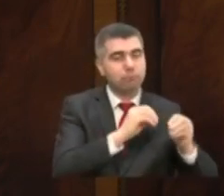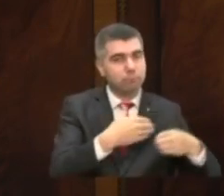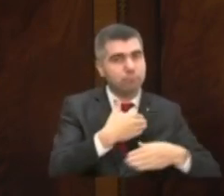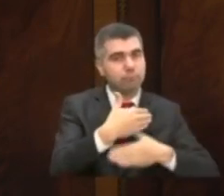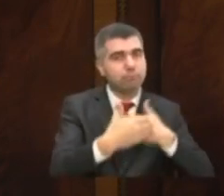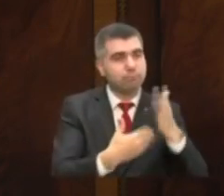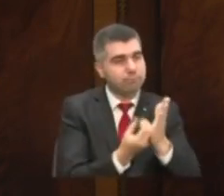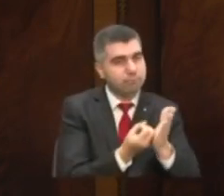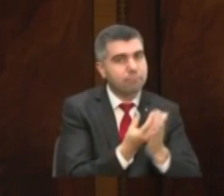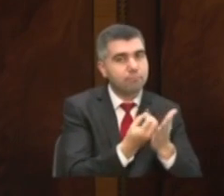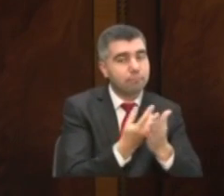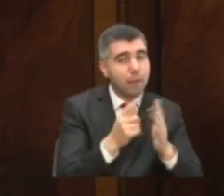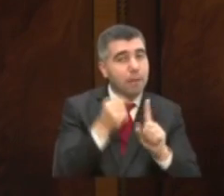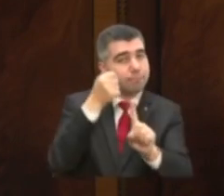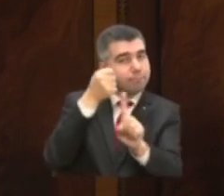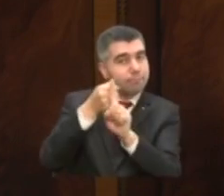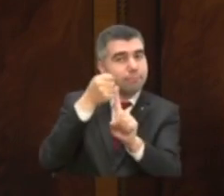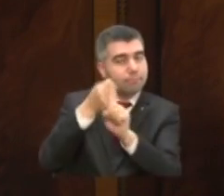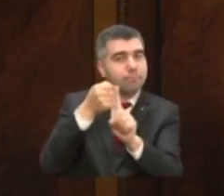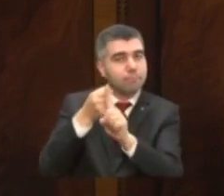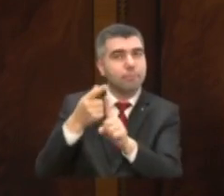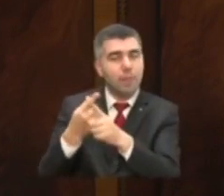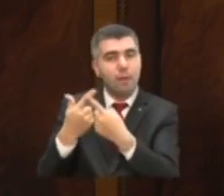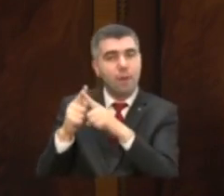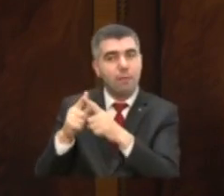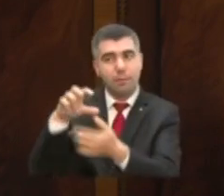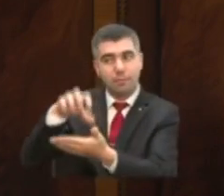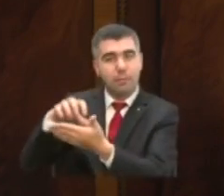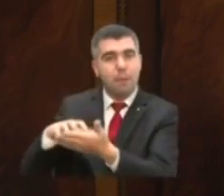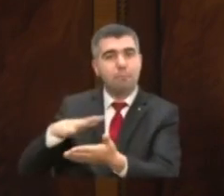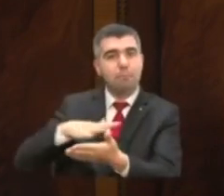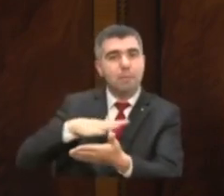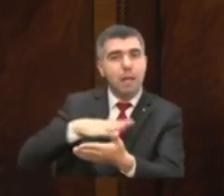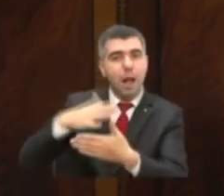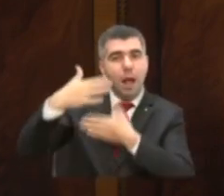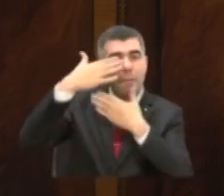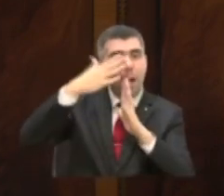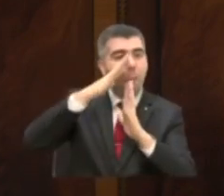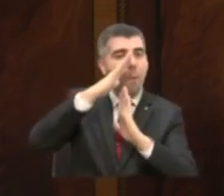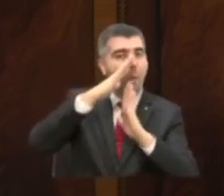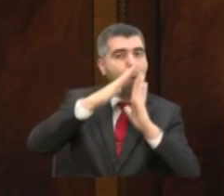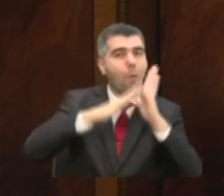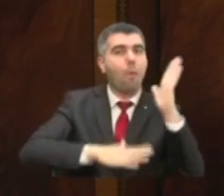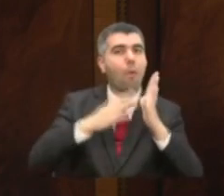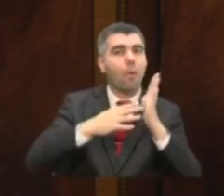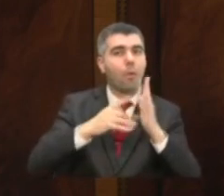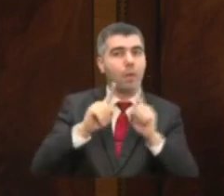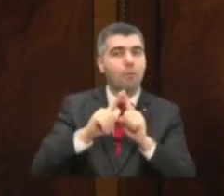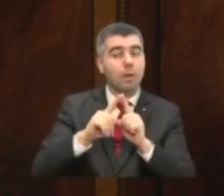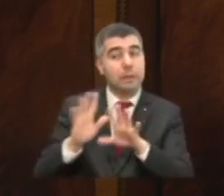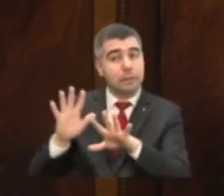وهذا دار فيه واحد الجهد كبير جدا في عدد من الأقاليم والجهات ديال الوطن، وهذا الإقبال عليه